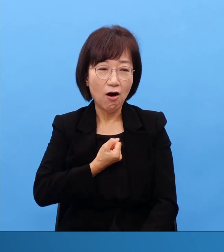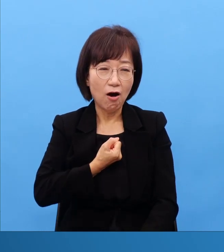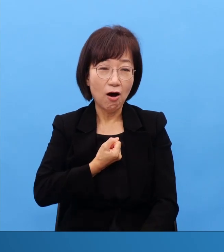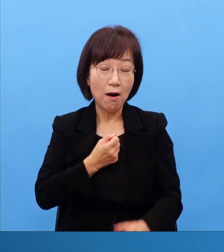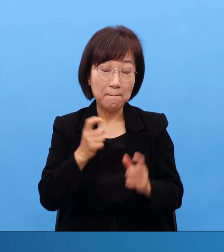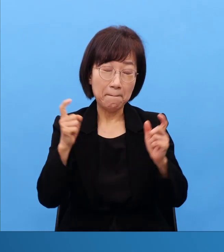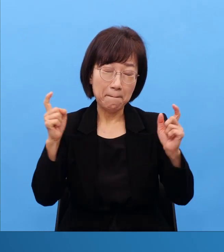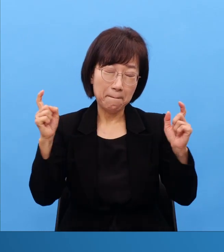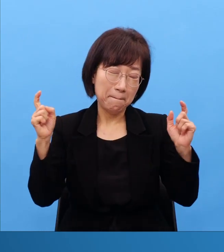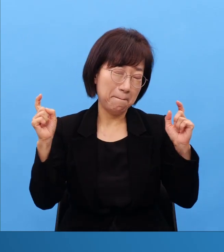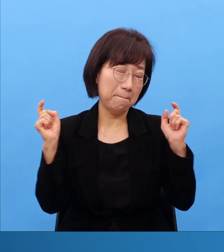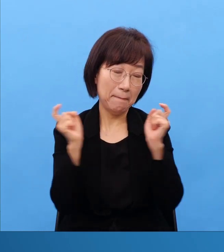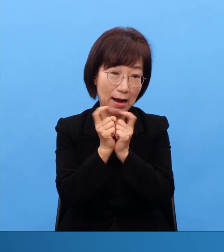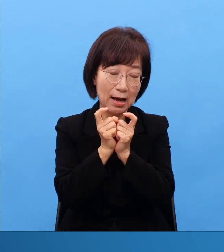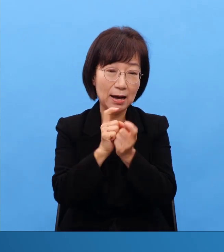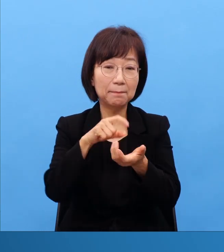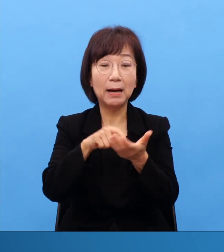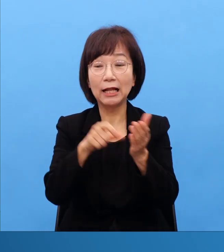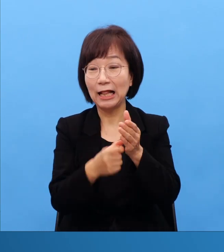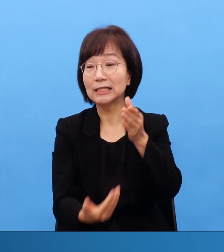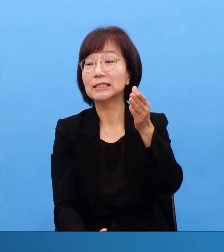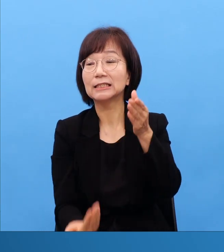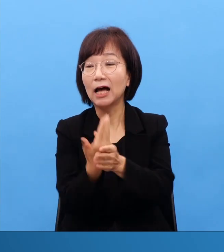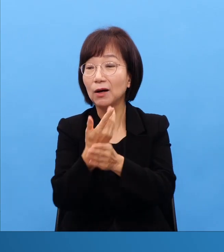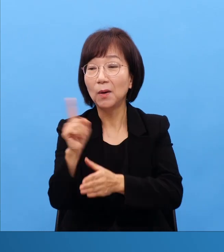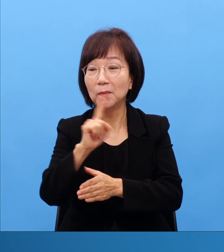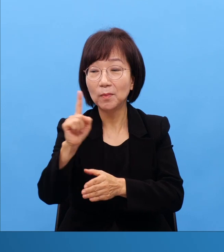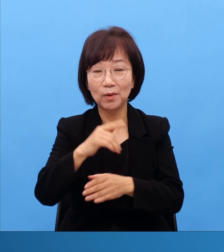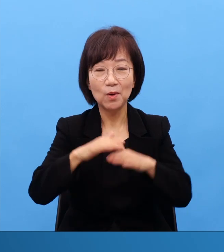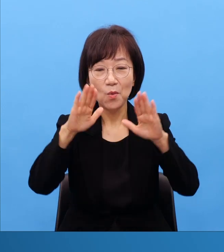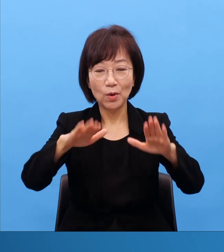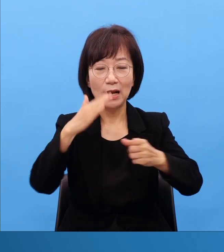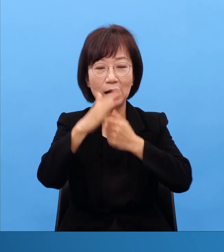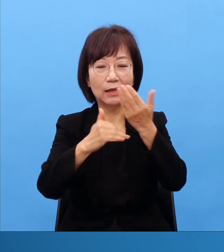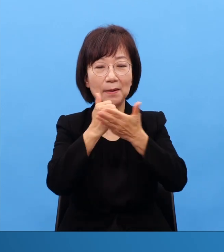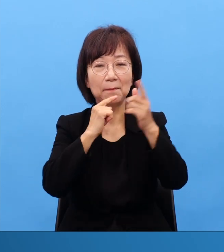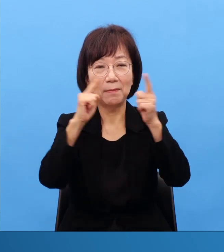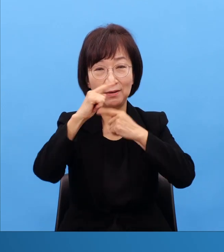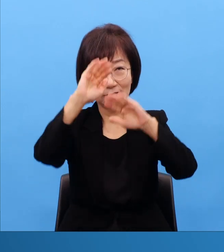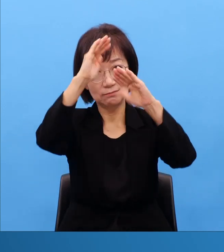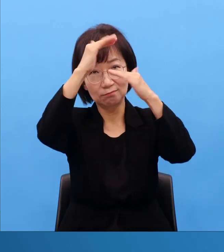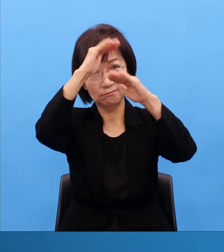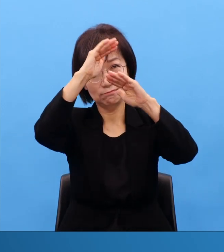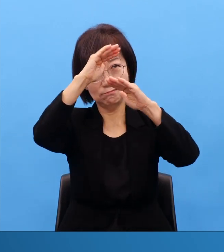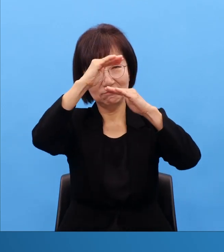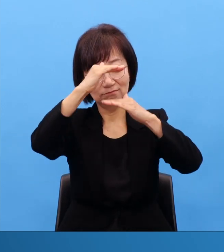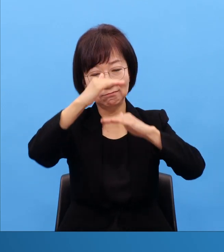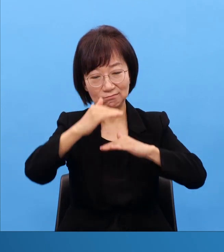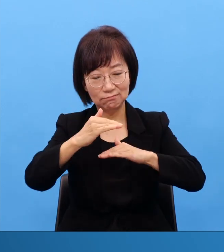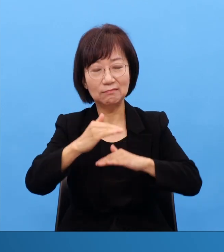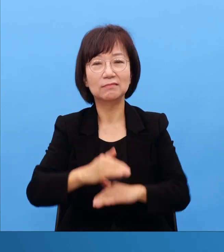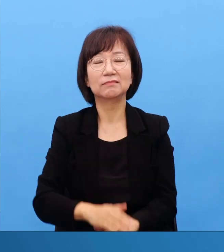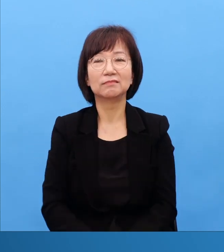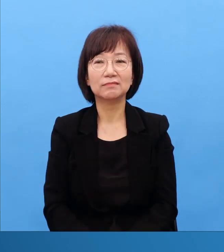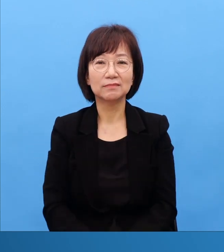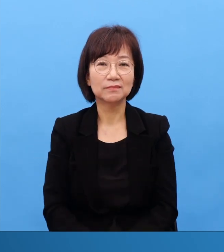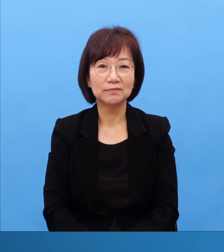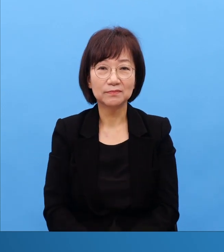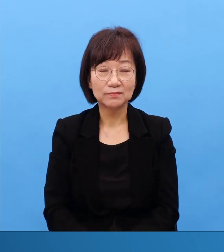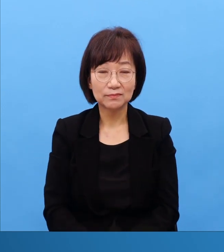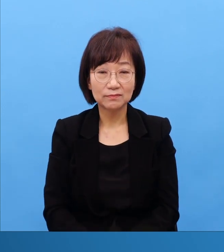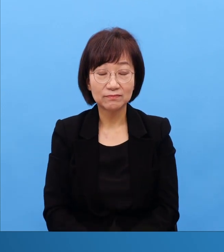있는 내용입니다. But a most traumatic experience. The most traumatic of all in all the world occurred, and we see that in today's